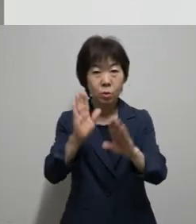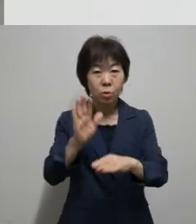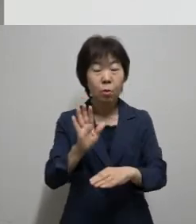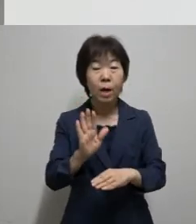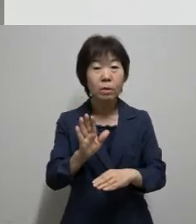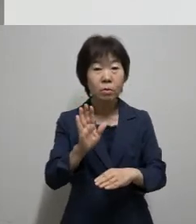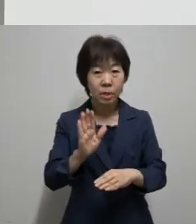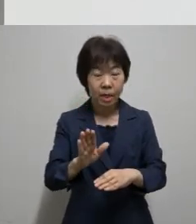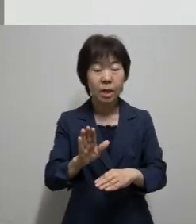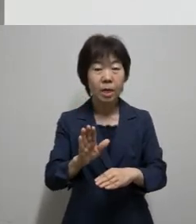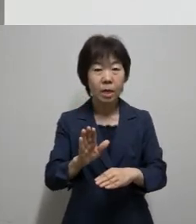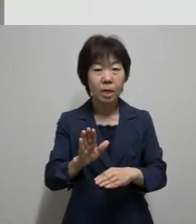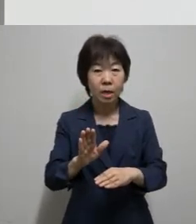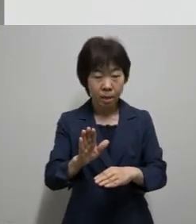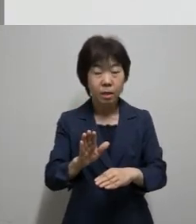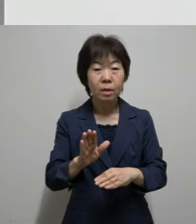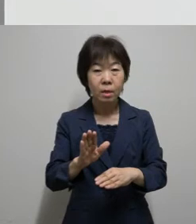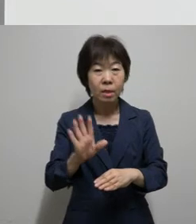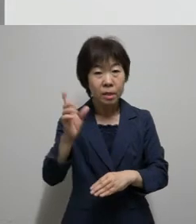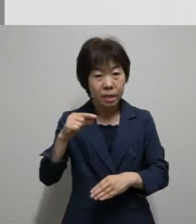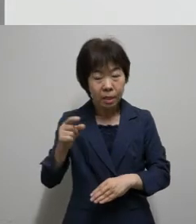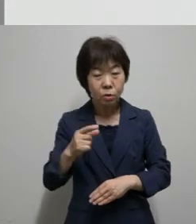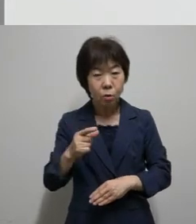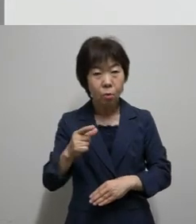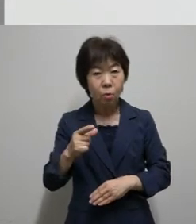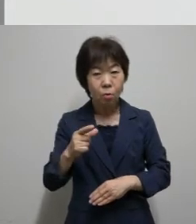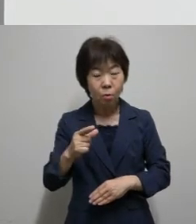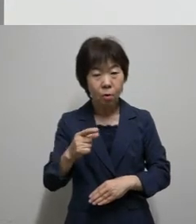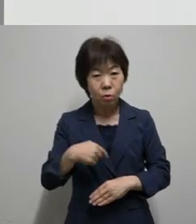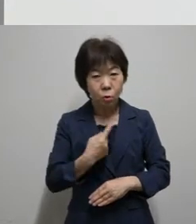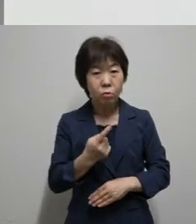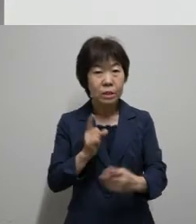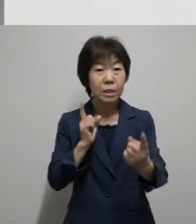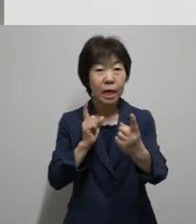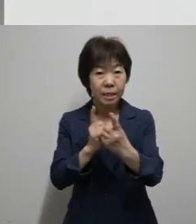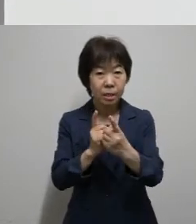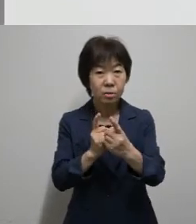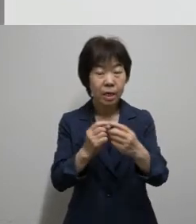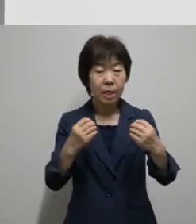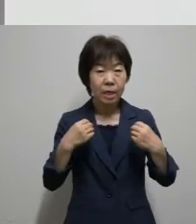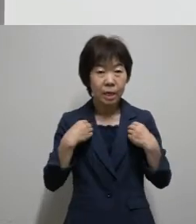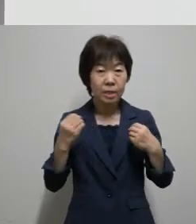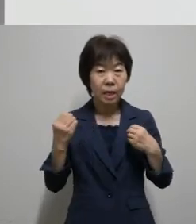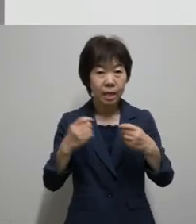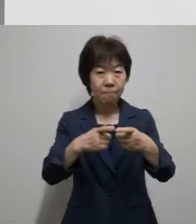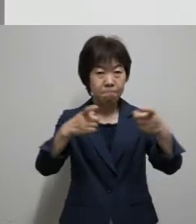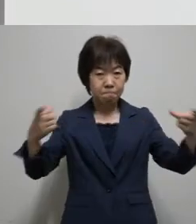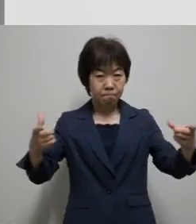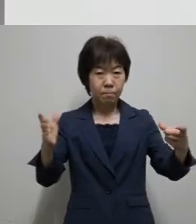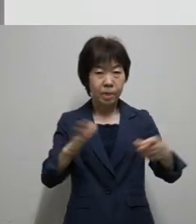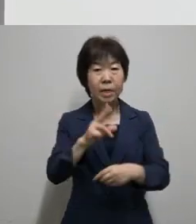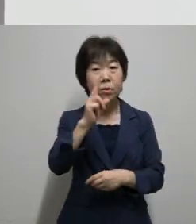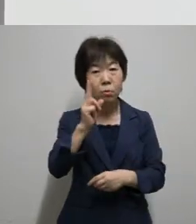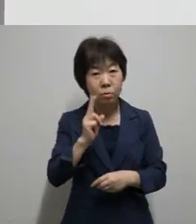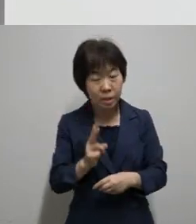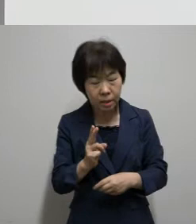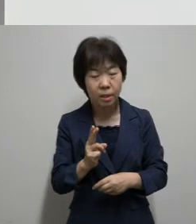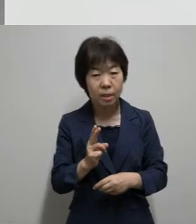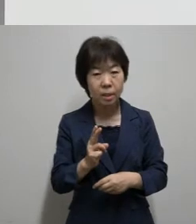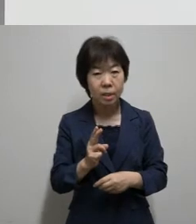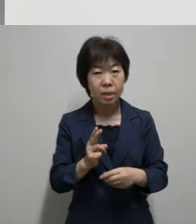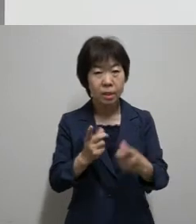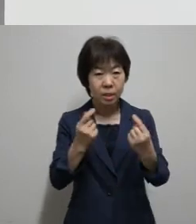当面は県の独自対策でこのまま感染が急拡大しないようにしっかり取り組んでいきたい